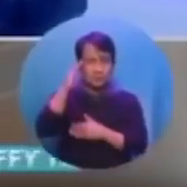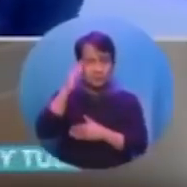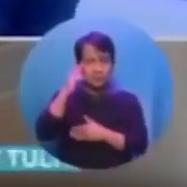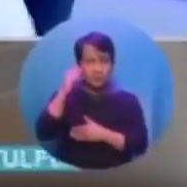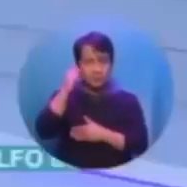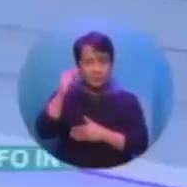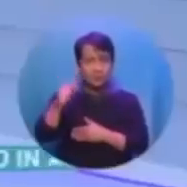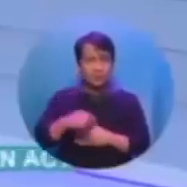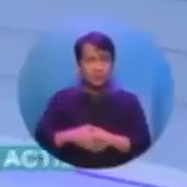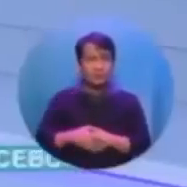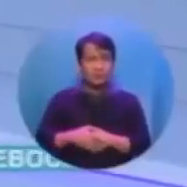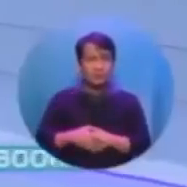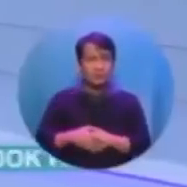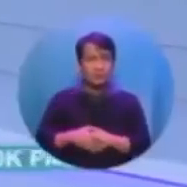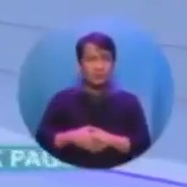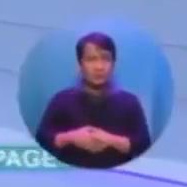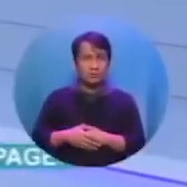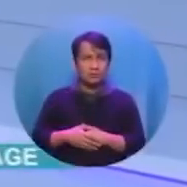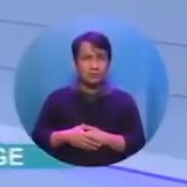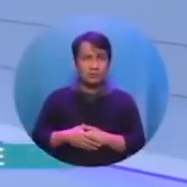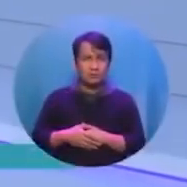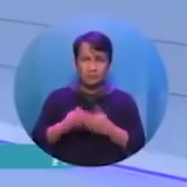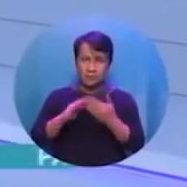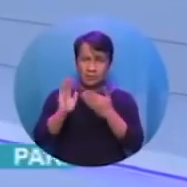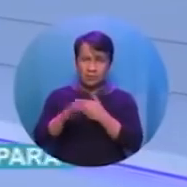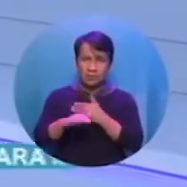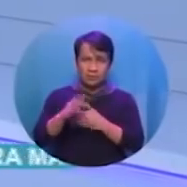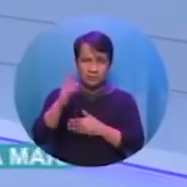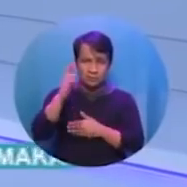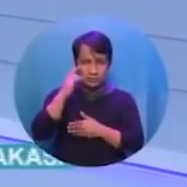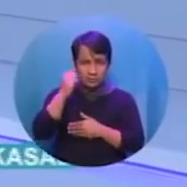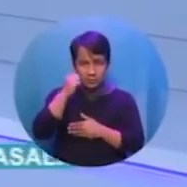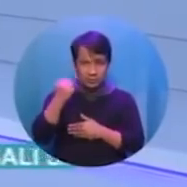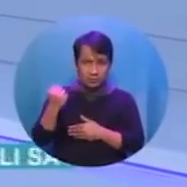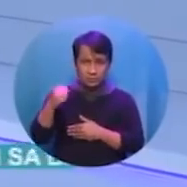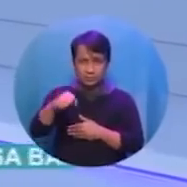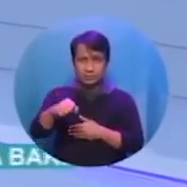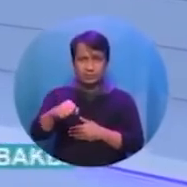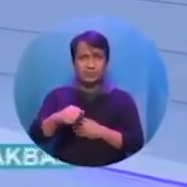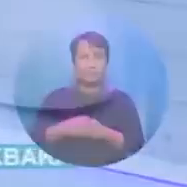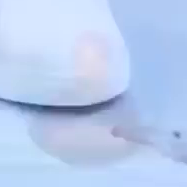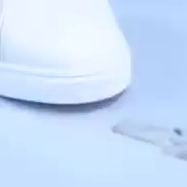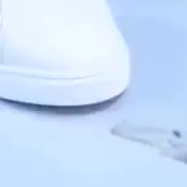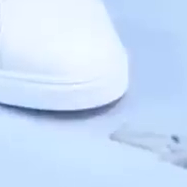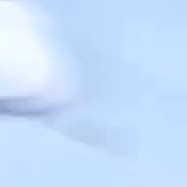studio. Okay, thanks MJ Marfori. At magbabalik pa po ang Idol in Action.